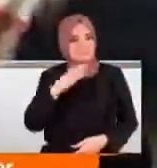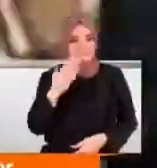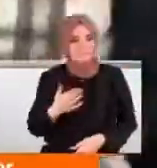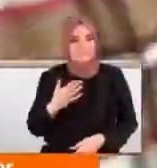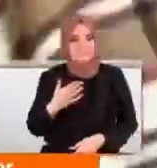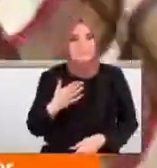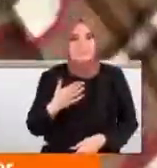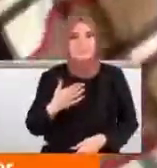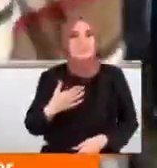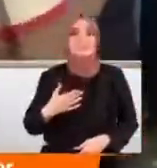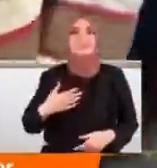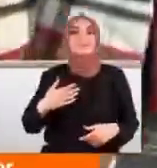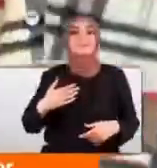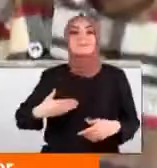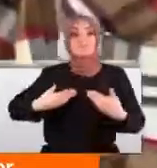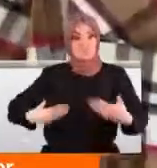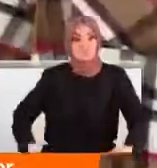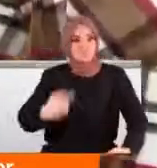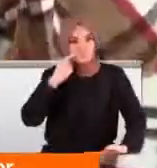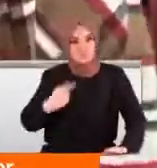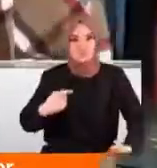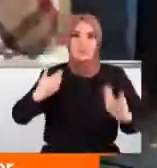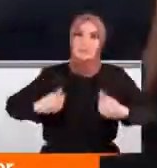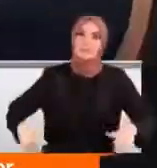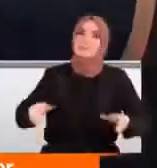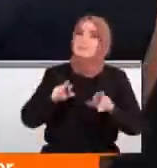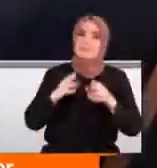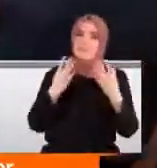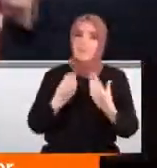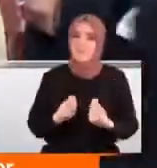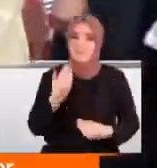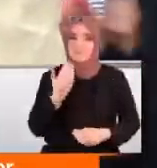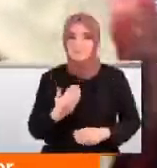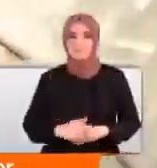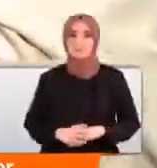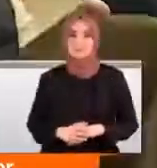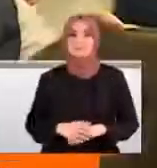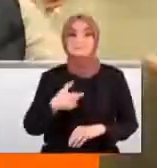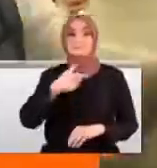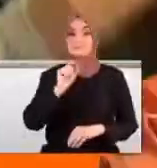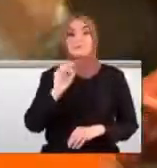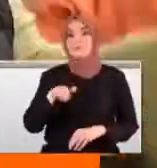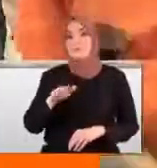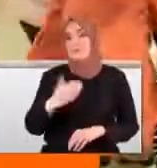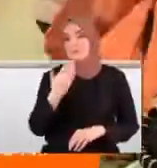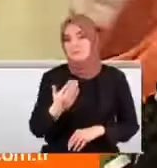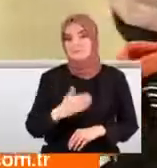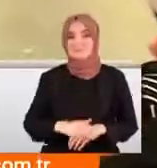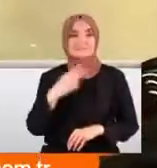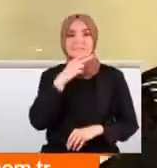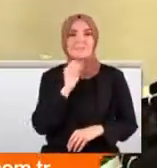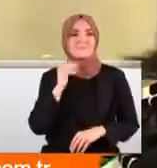da kullanabilirsin. Kısayı da rahatlıkla her şeyle kombin edebilirsin. Gömleklerin fiyatı ne kadar? 90 TL. Hangi renkler alınıyor bu